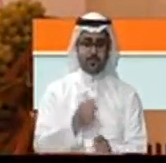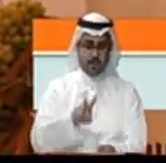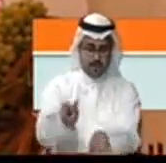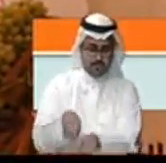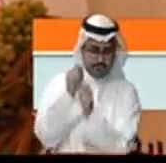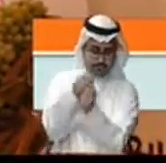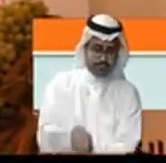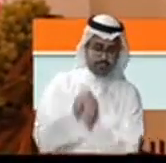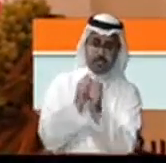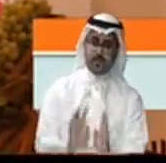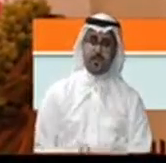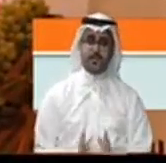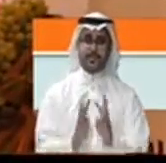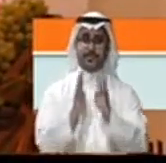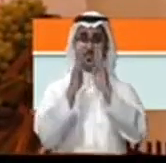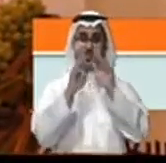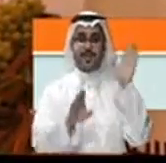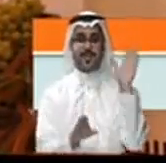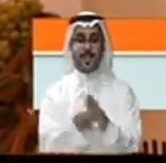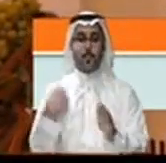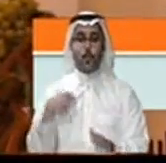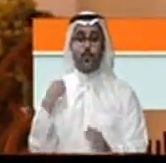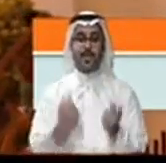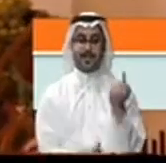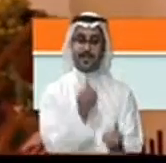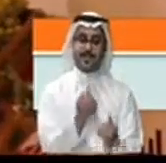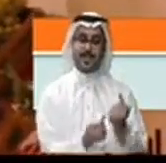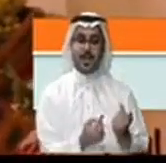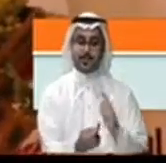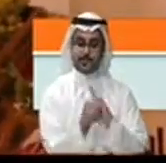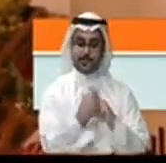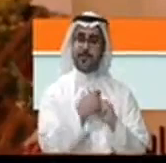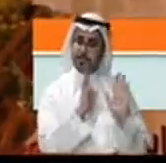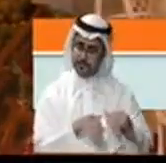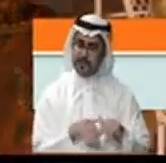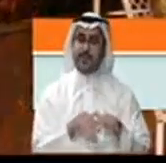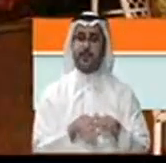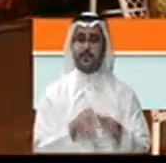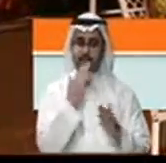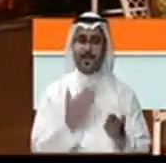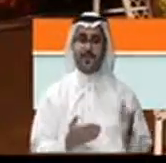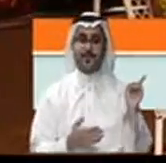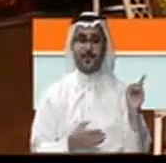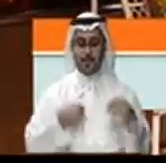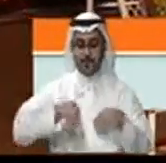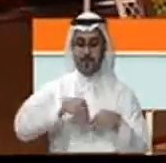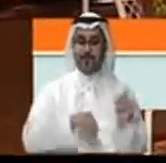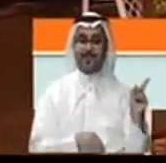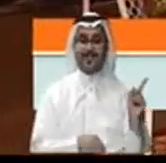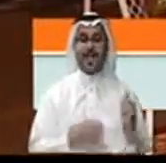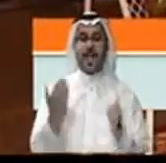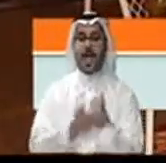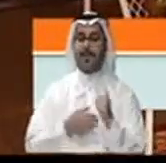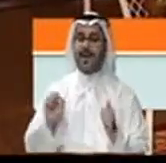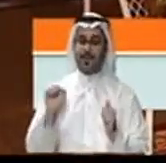ومجتهدين، وتساندهم وزارة الزراعة بالإرشادات أيضا يعني من ناحيتهم. هذا وتشير الإحصاءات الزراعية